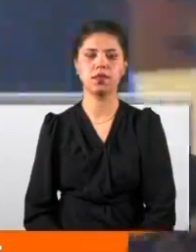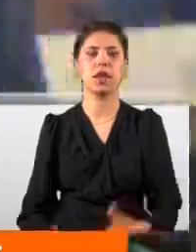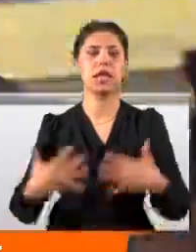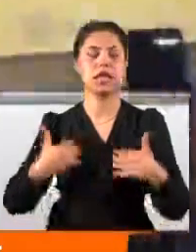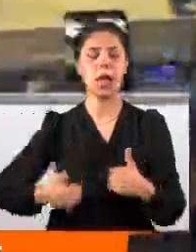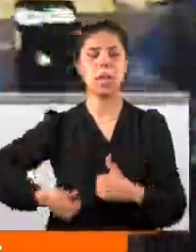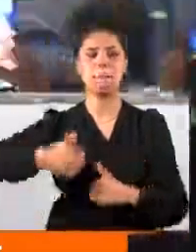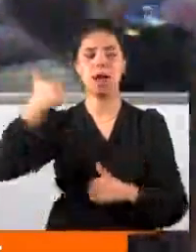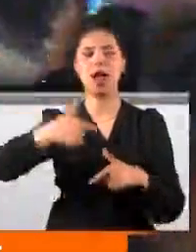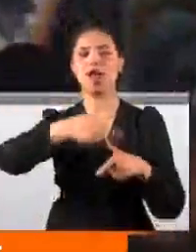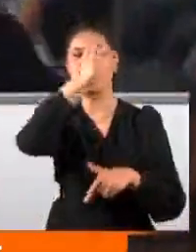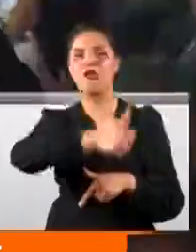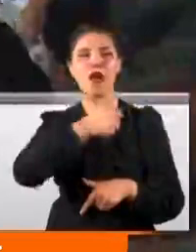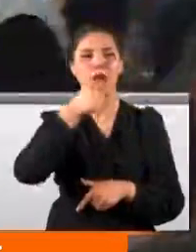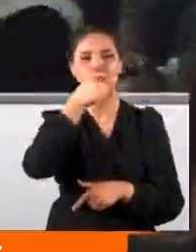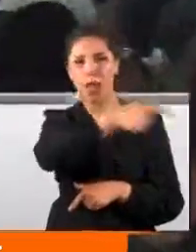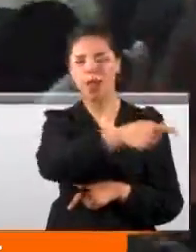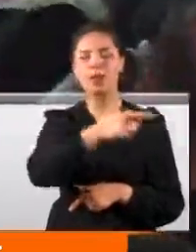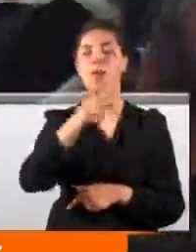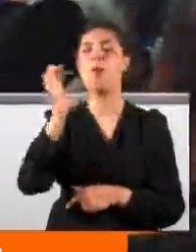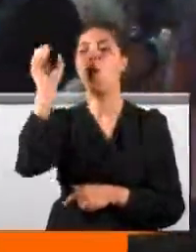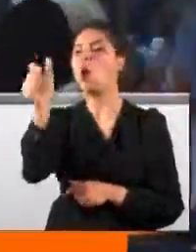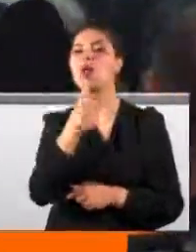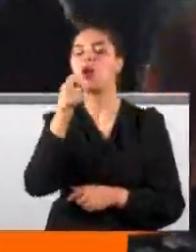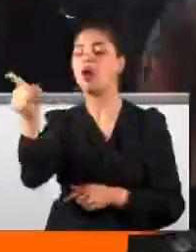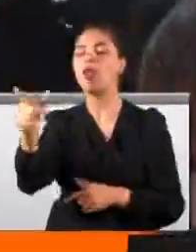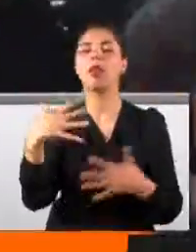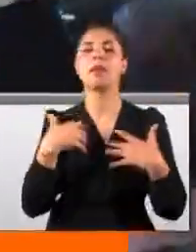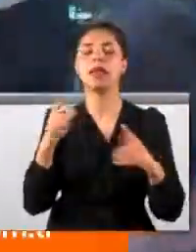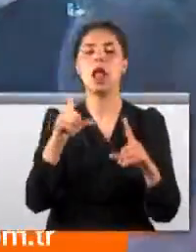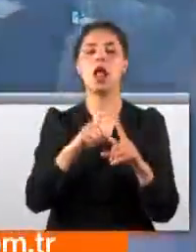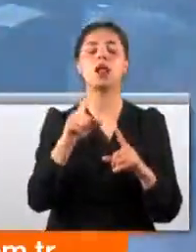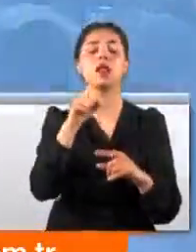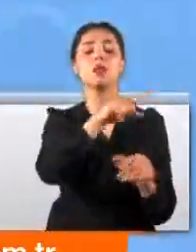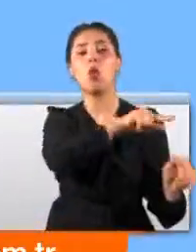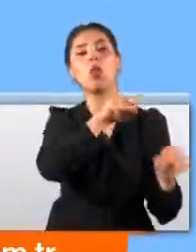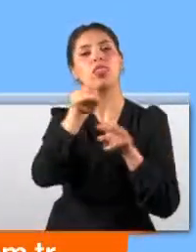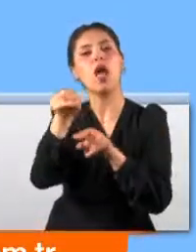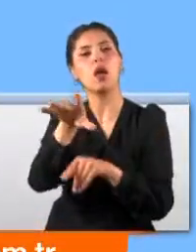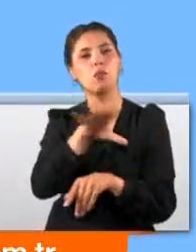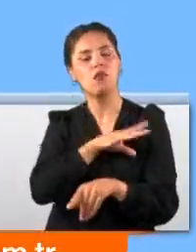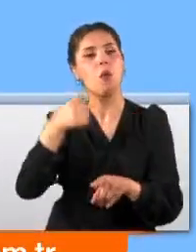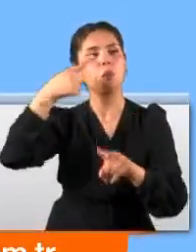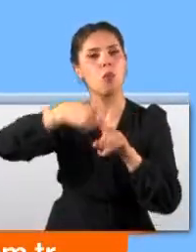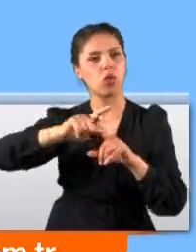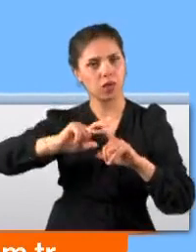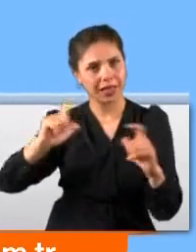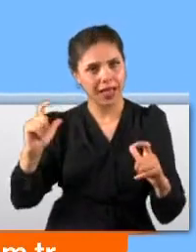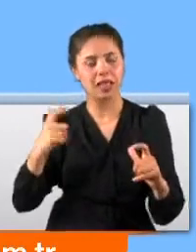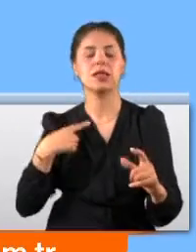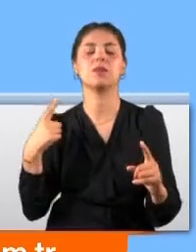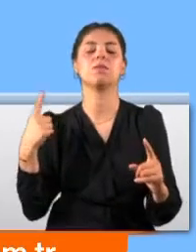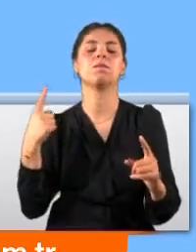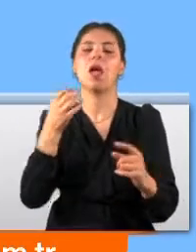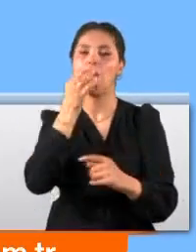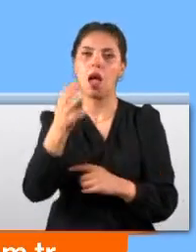Bakanı Fahrettin Koca da Özkan Uğur'un sağlık durumunu yakından takip ettiğini duyurdu. Olumlu gelişmelerin haberini en kısa